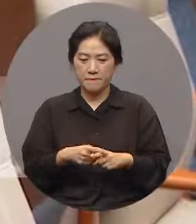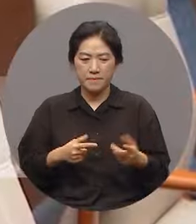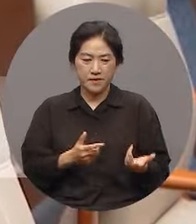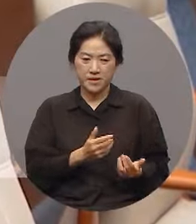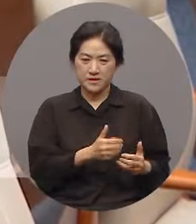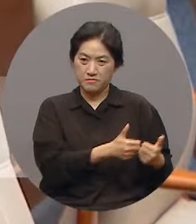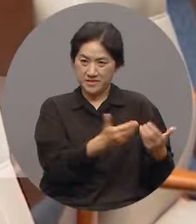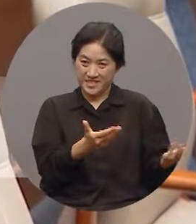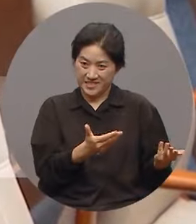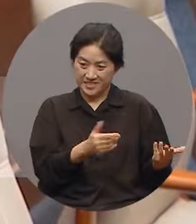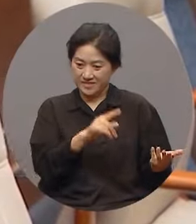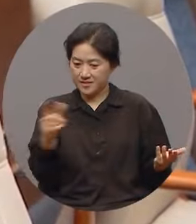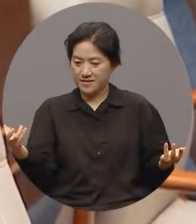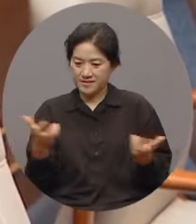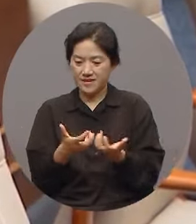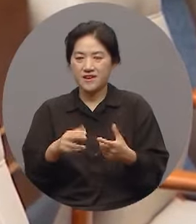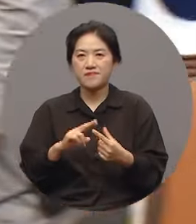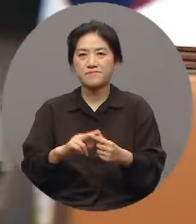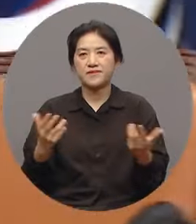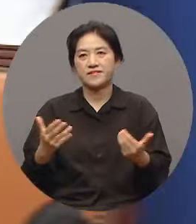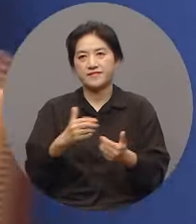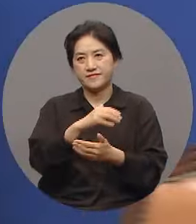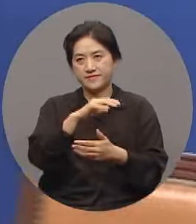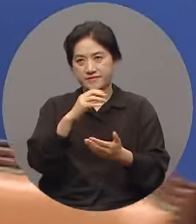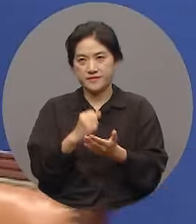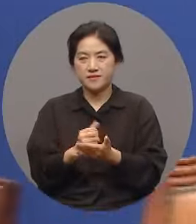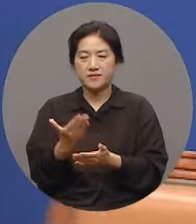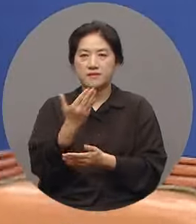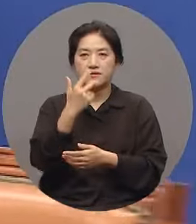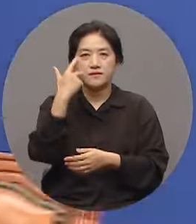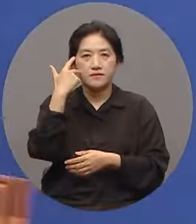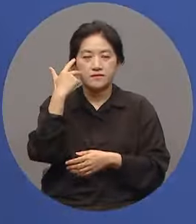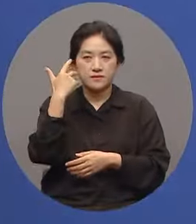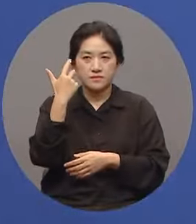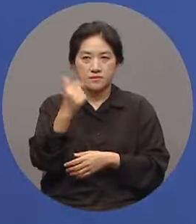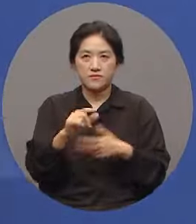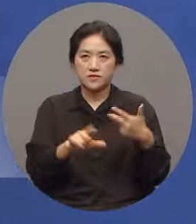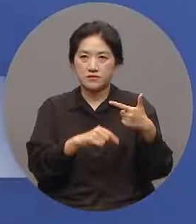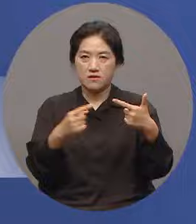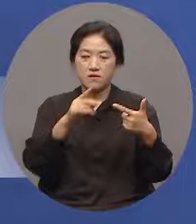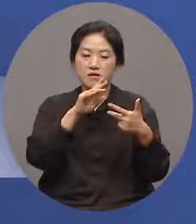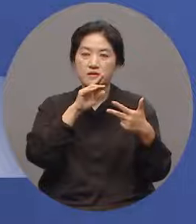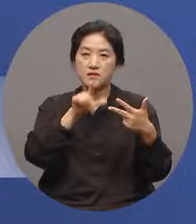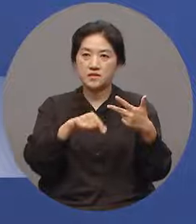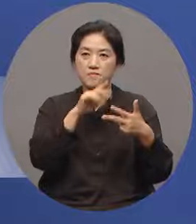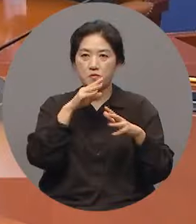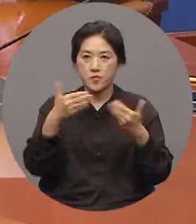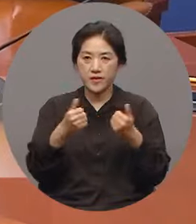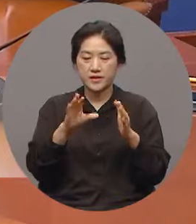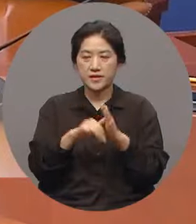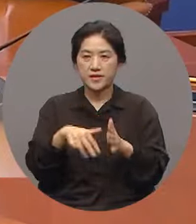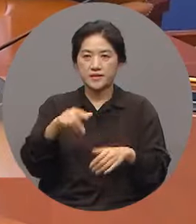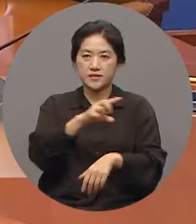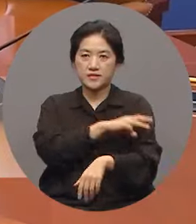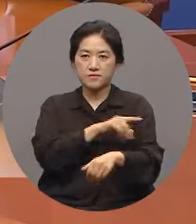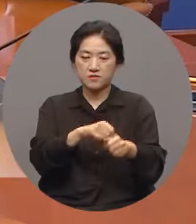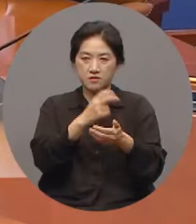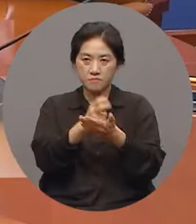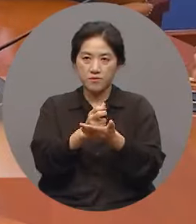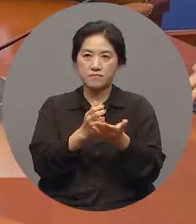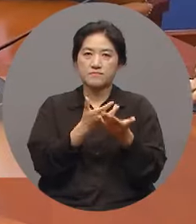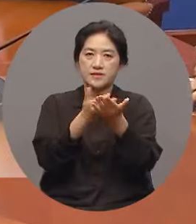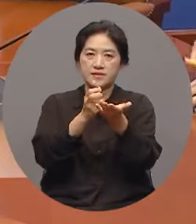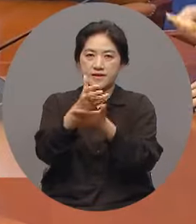국회 원구성이 마무리됐습니다. 다음 주 7월 2일 본회의에서 최상병 특검법 상정과 처리를 예고한